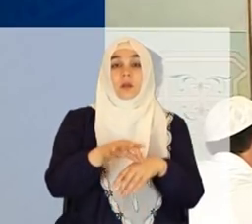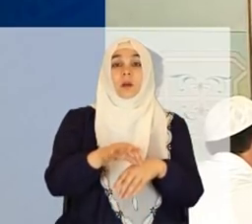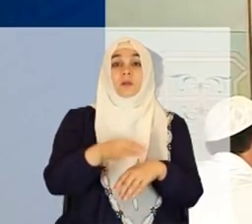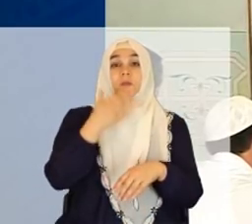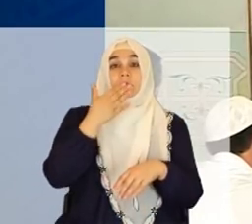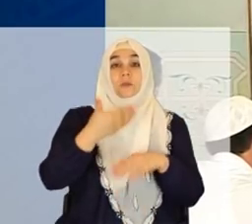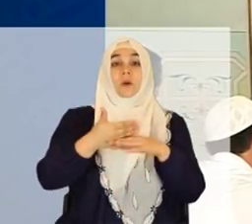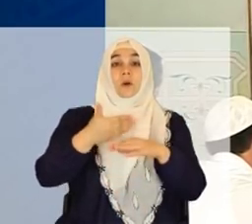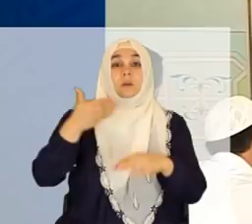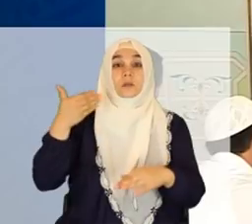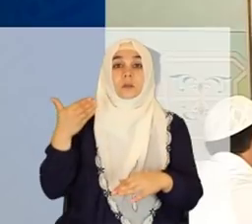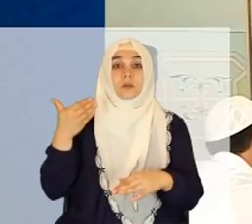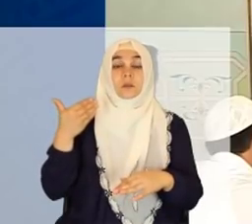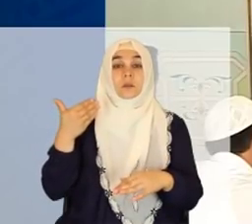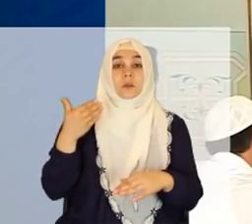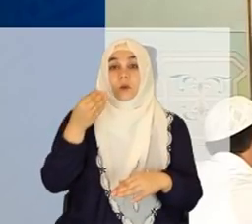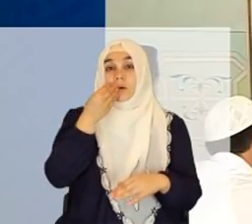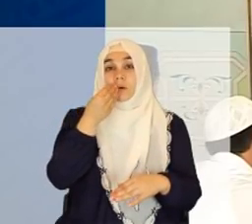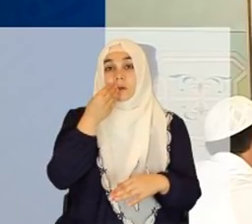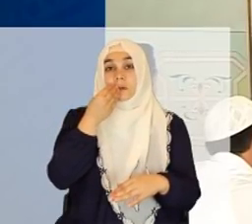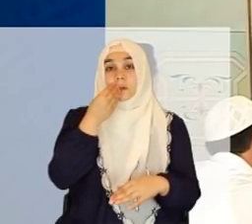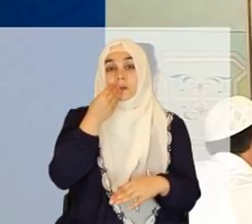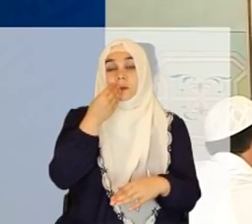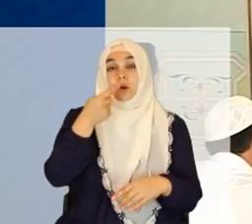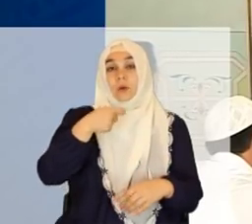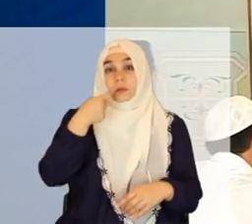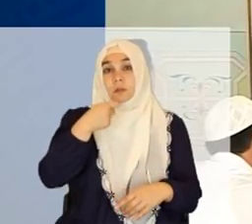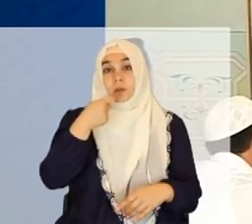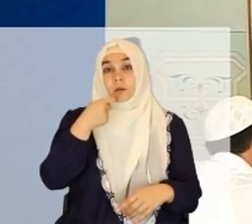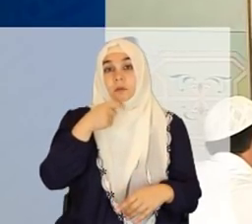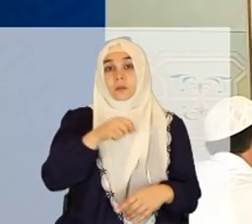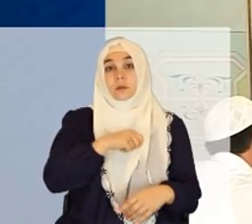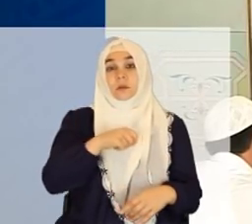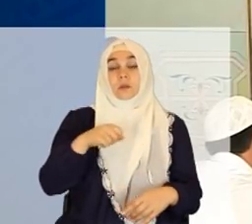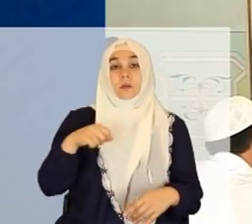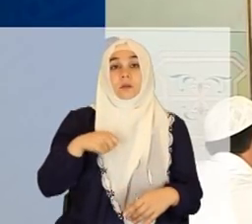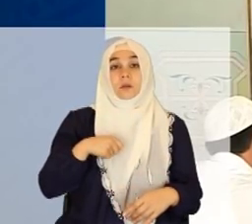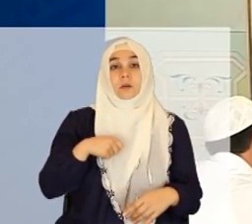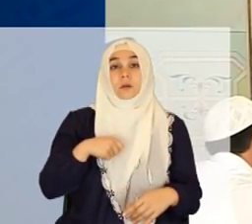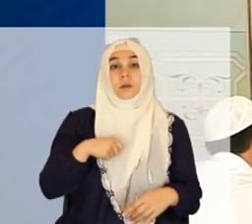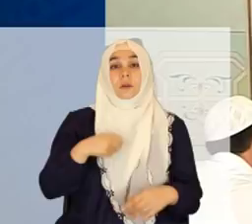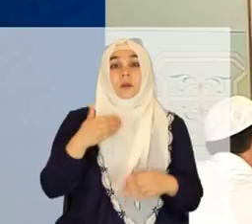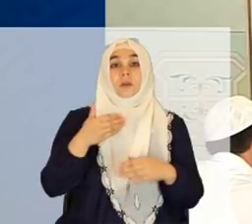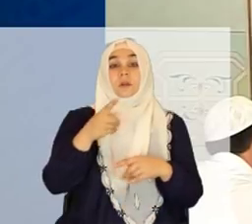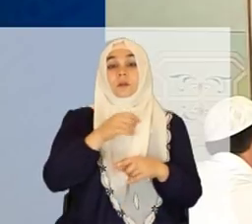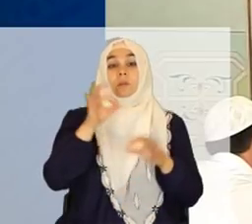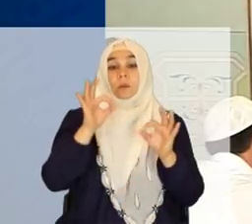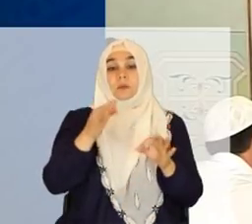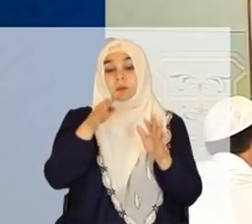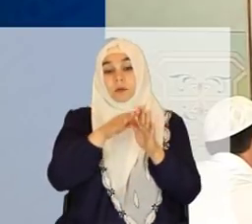ro'zadan avvalgi ovqat, oziq-ovqatini demak tartibiga